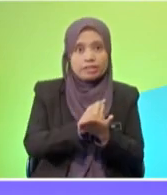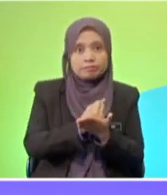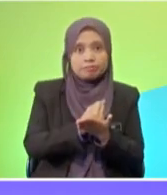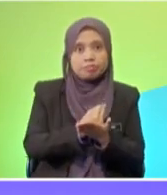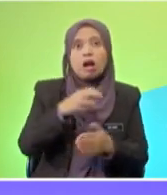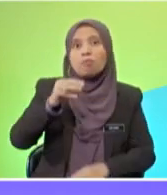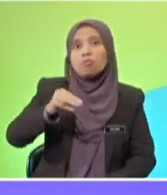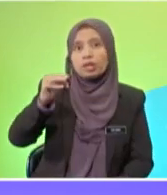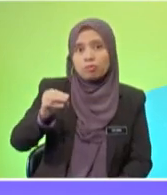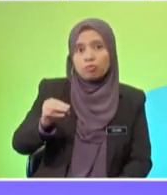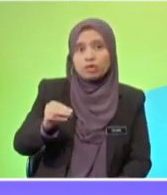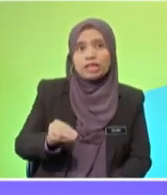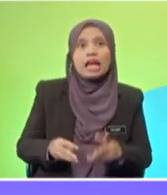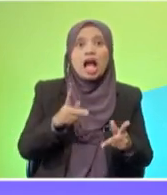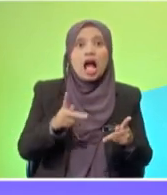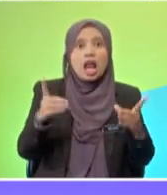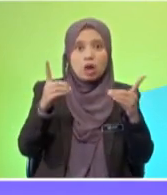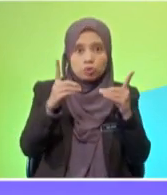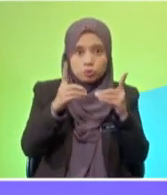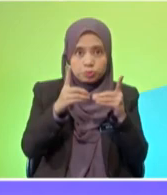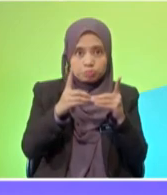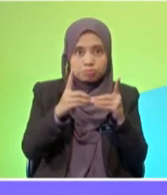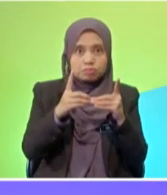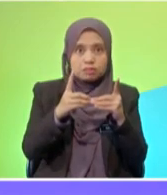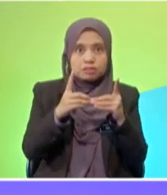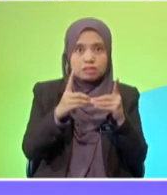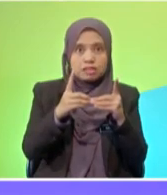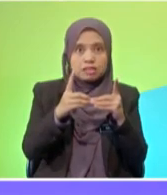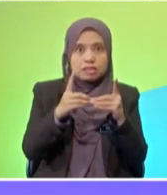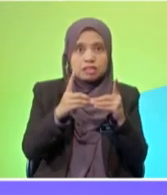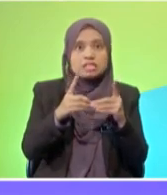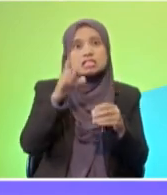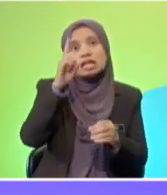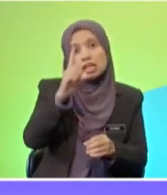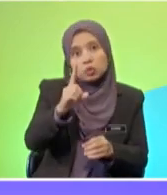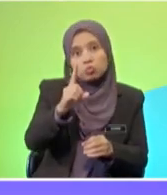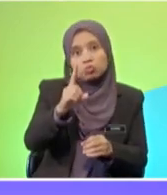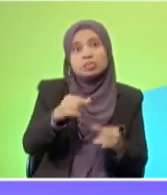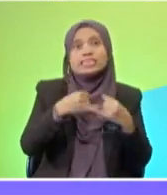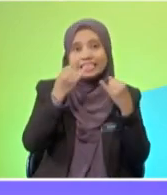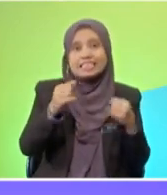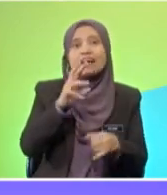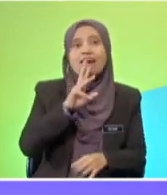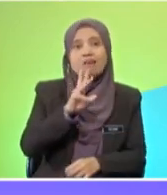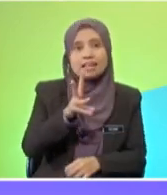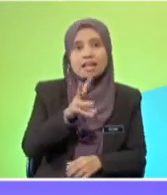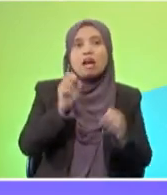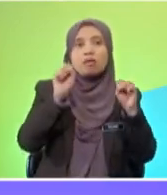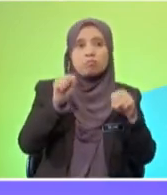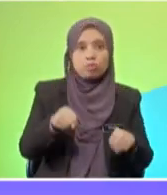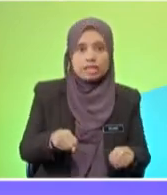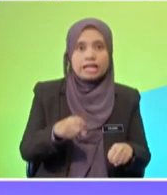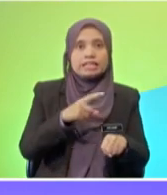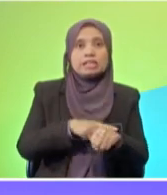murid-murid seandainya jumpa tadi kita sudah belajar 7 jenis air jumpalah salah satu daripada AIA tersebut ampunilah